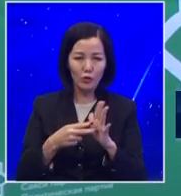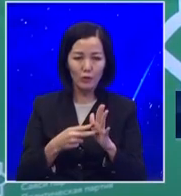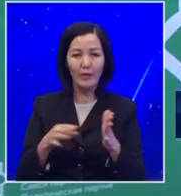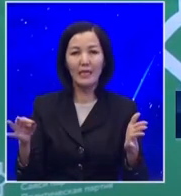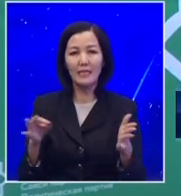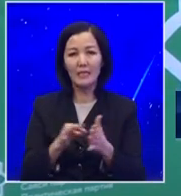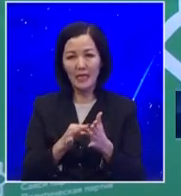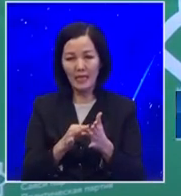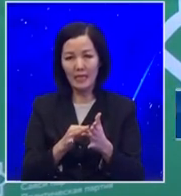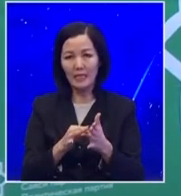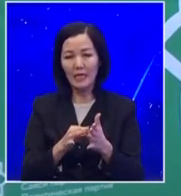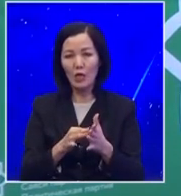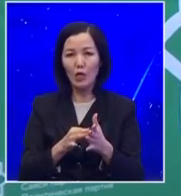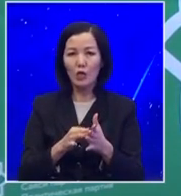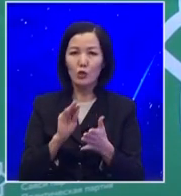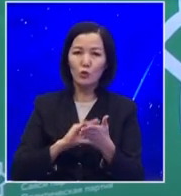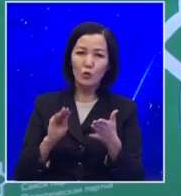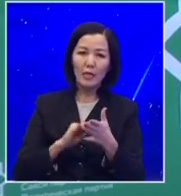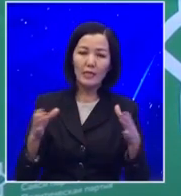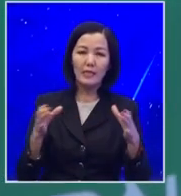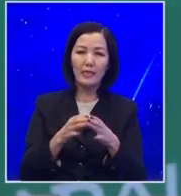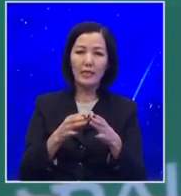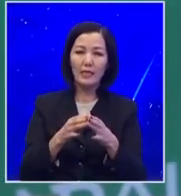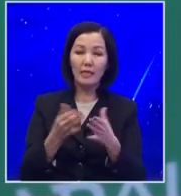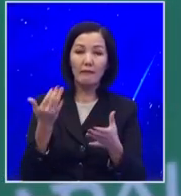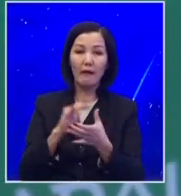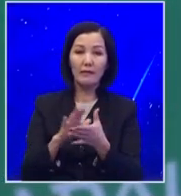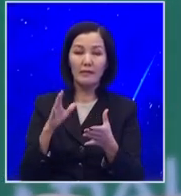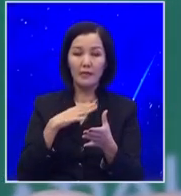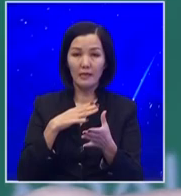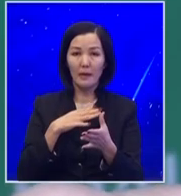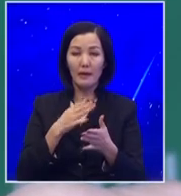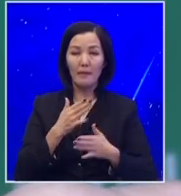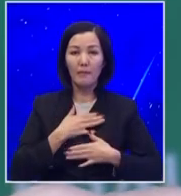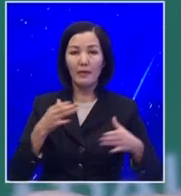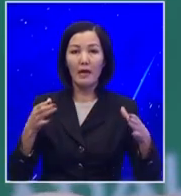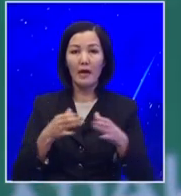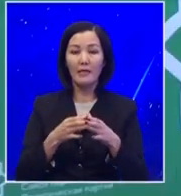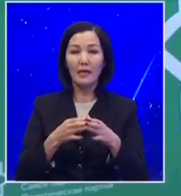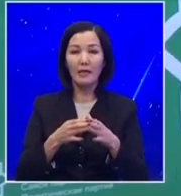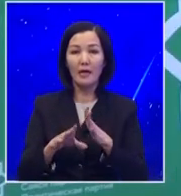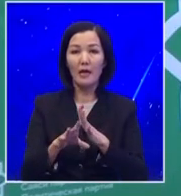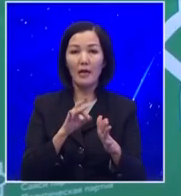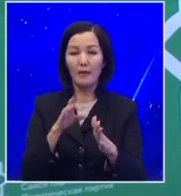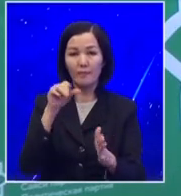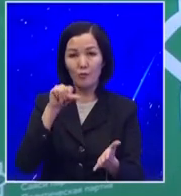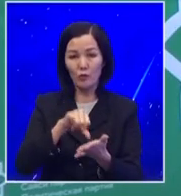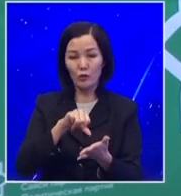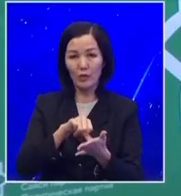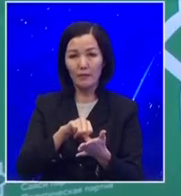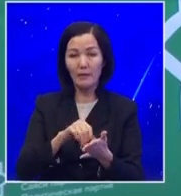көрермендерге, қатысушыларға, журналистерге, журналист қауымға жеткіздік. Менің осы Адал партиясы қатарына қосылып алдыма қойған мақсатым